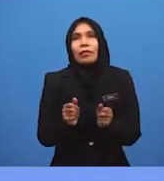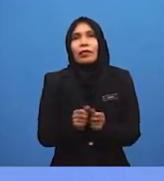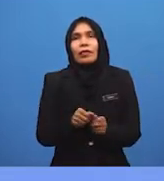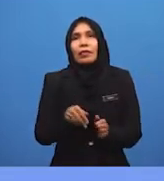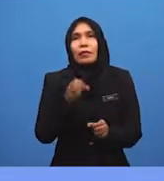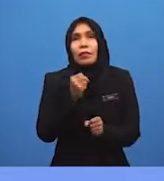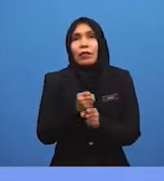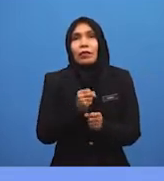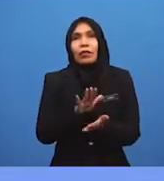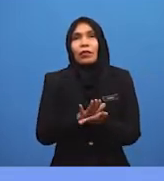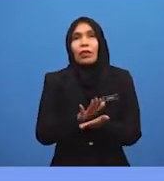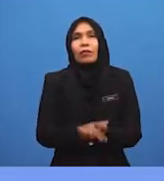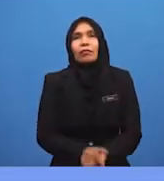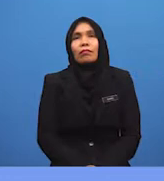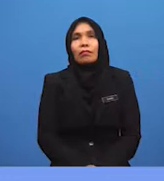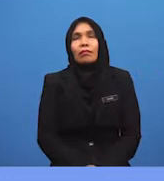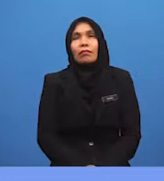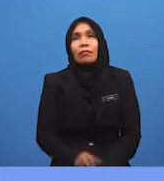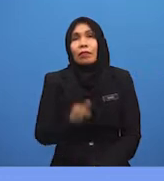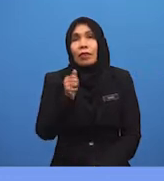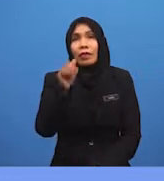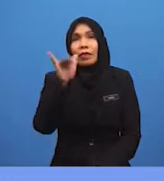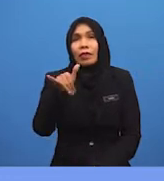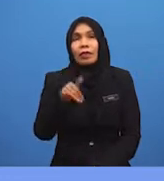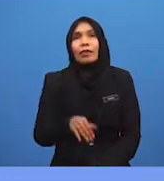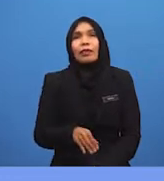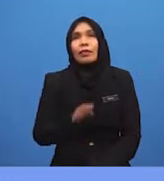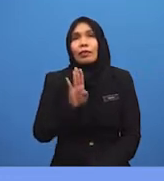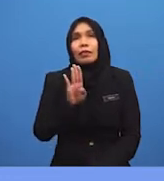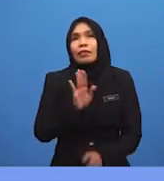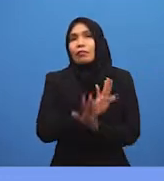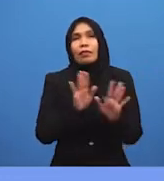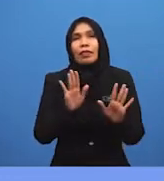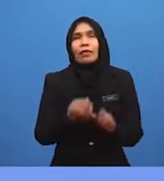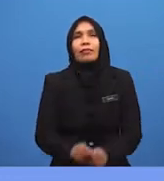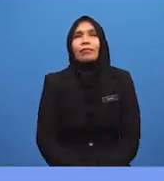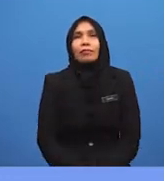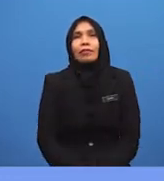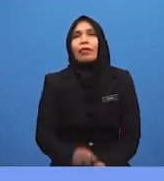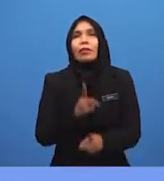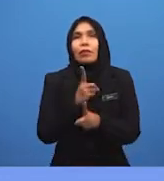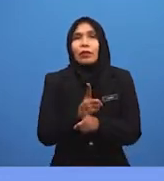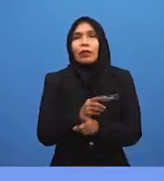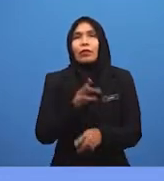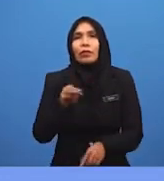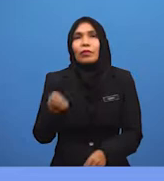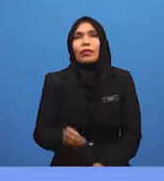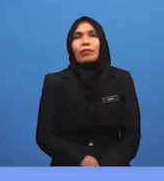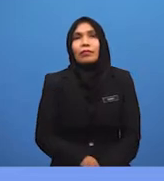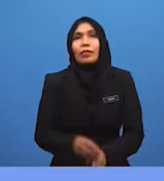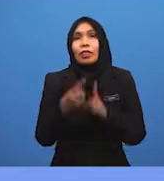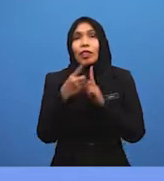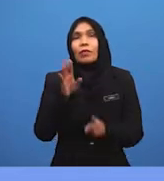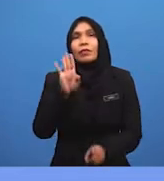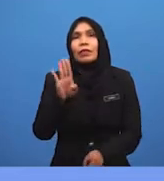tinggi? A. Ya. B. Tidak. Betul murid-murid.